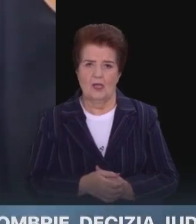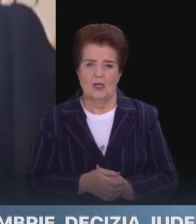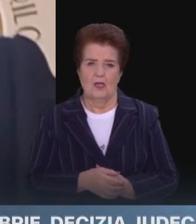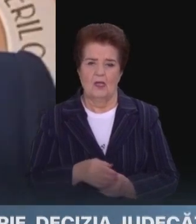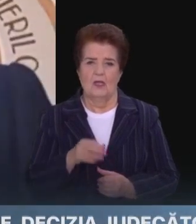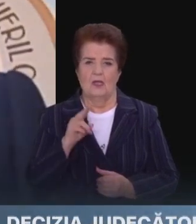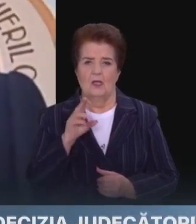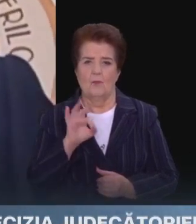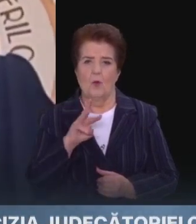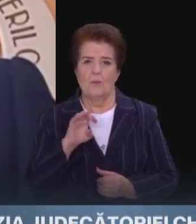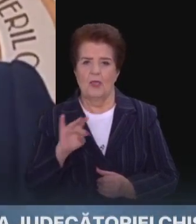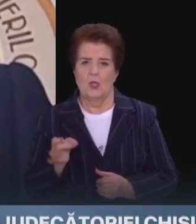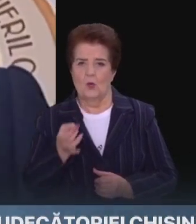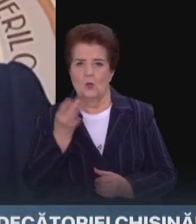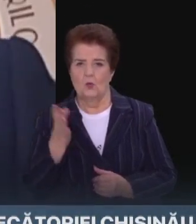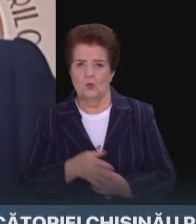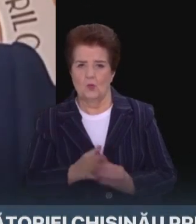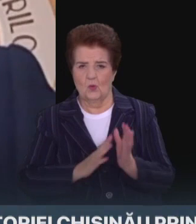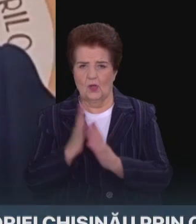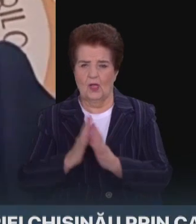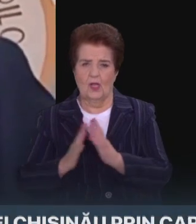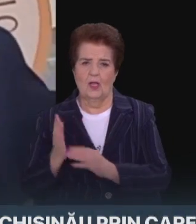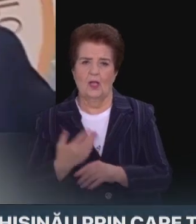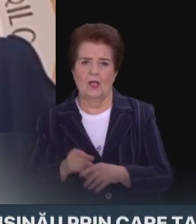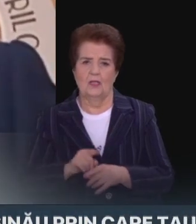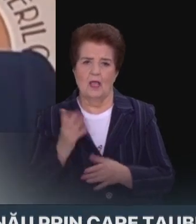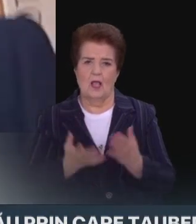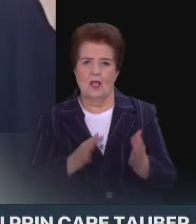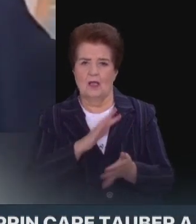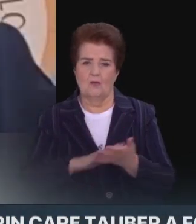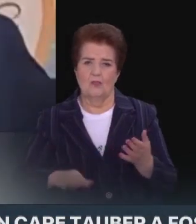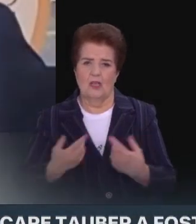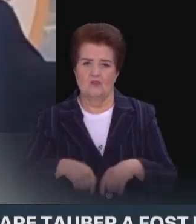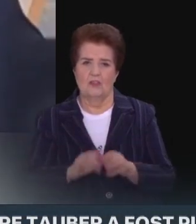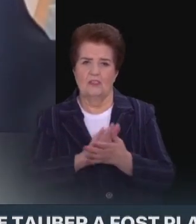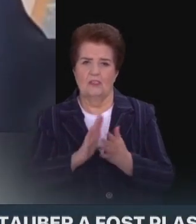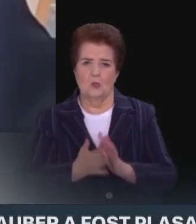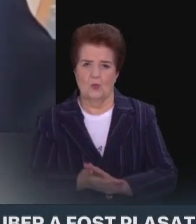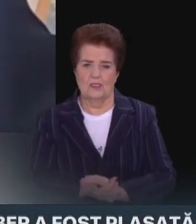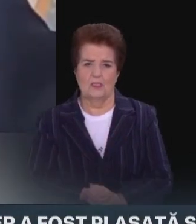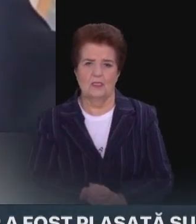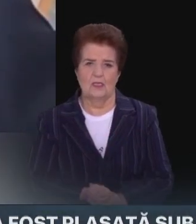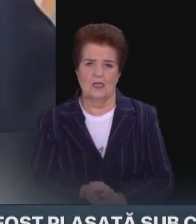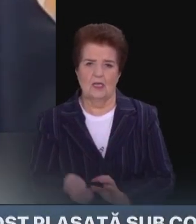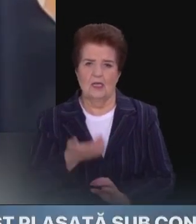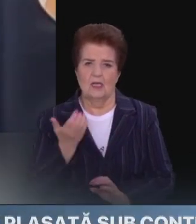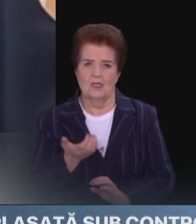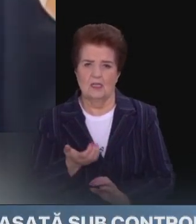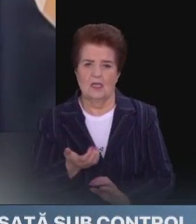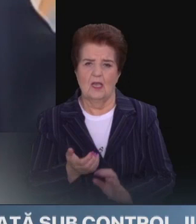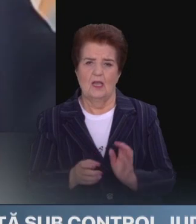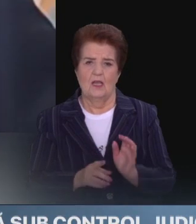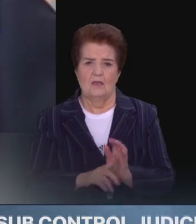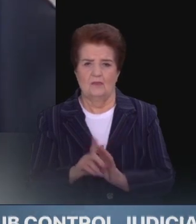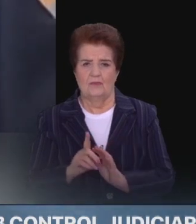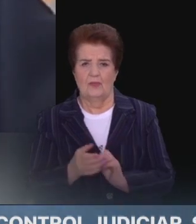pomicultura. Dacă va continua această situație, adică temperaturi